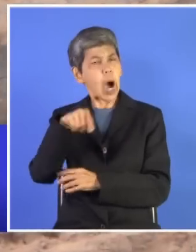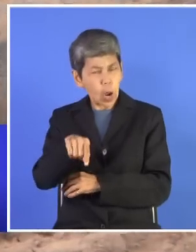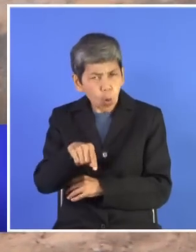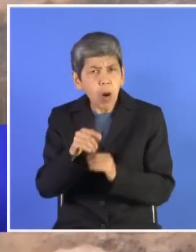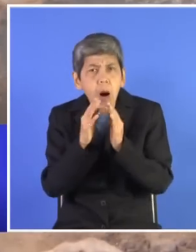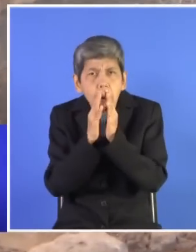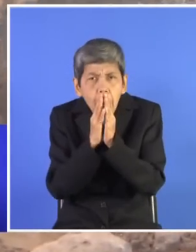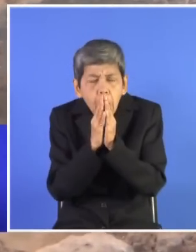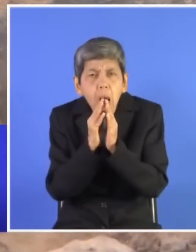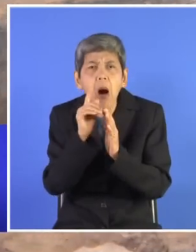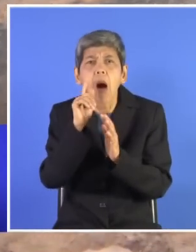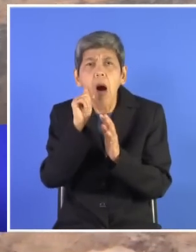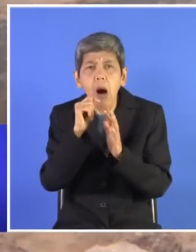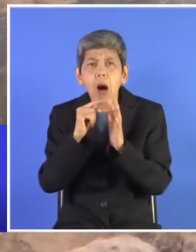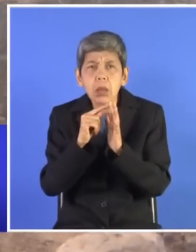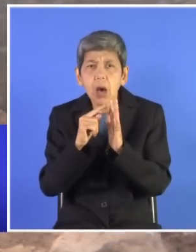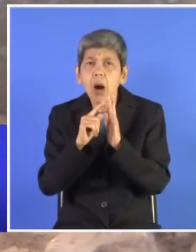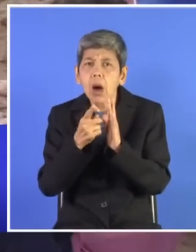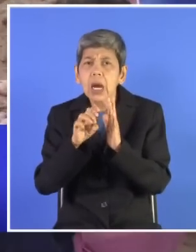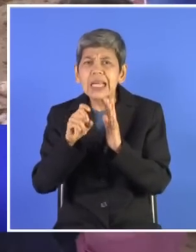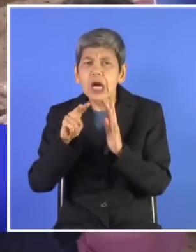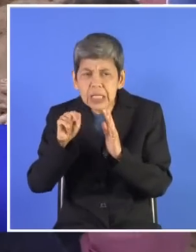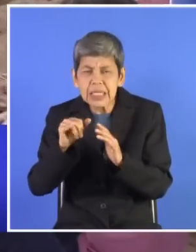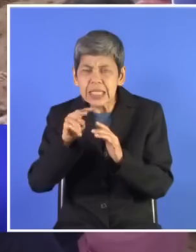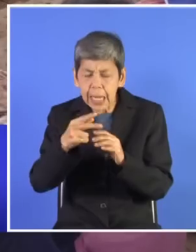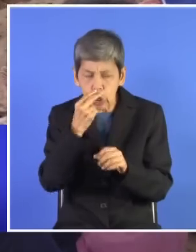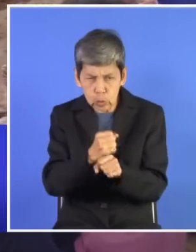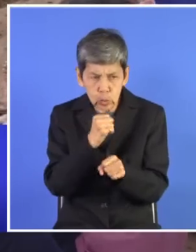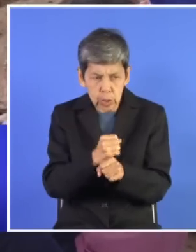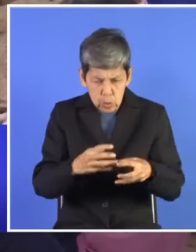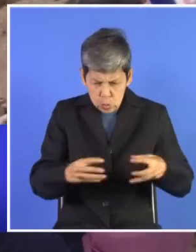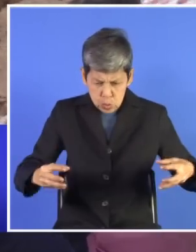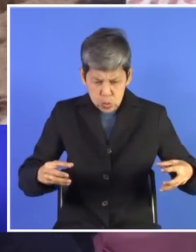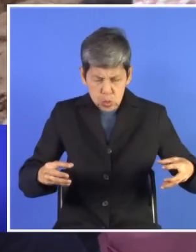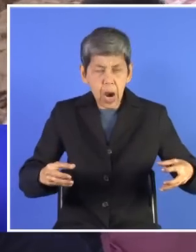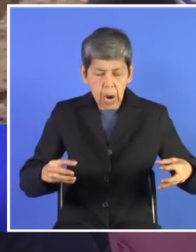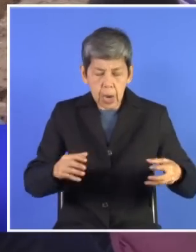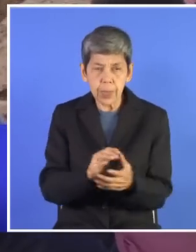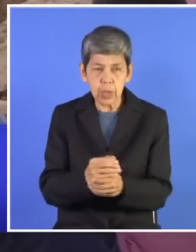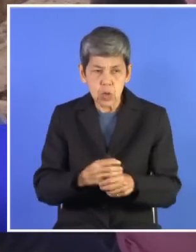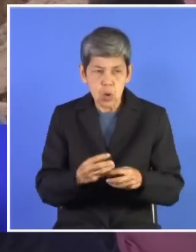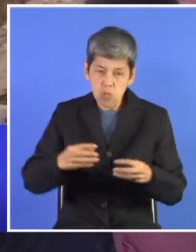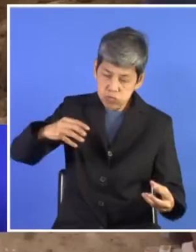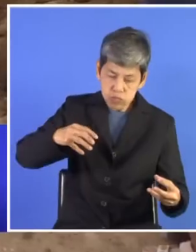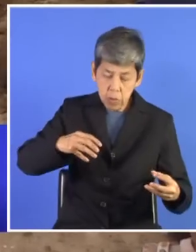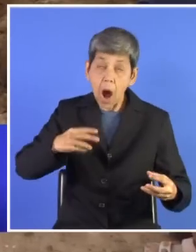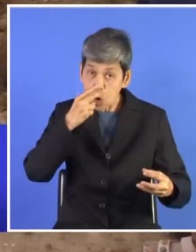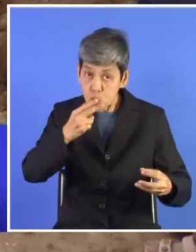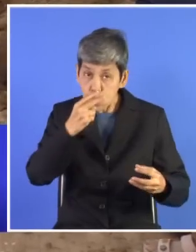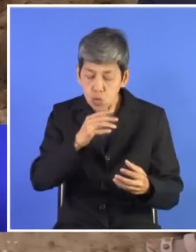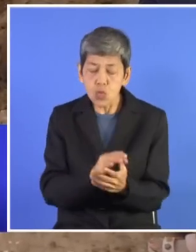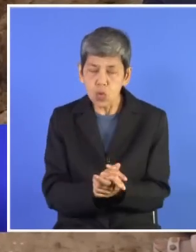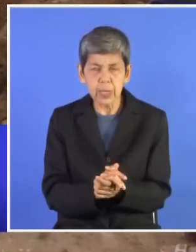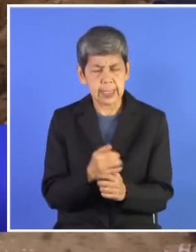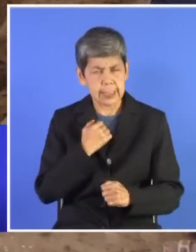นี่มันต้นตะเคียนยักษ์นี่แบบนี้จมอยู่ในทรายขวางทางน้ำอยู่นะฮะด้านโคนเนี่ยปักอยู่กับดินตะลิงนะนี่นะครับเนี่ยก็